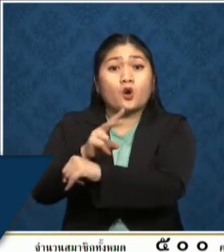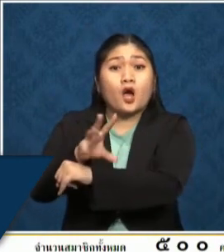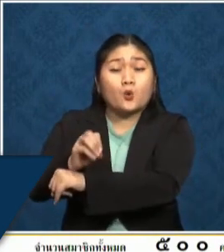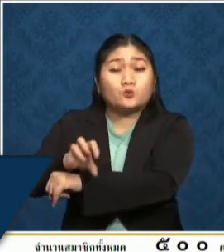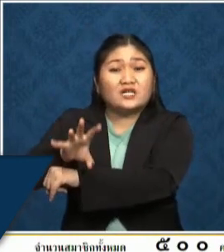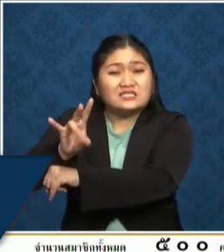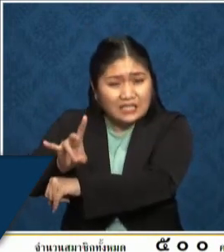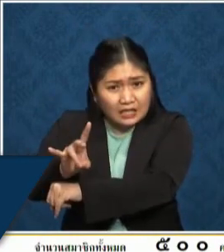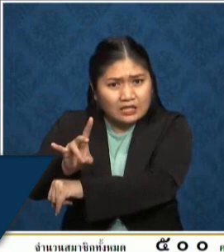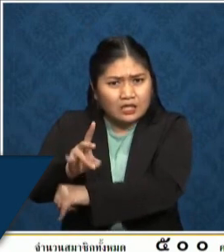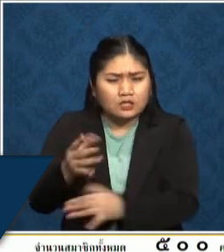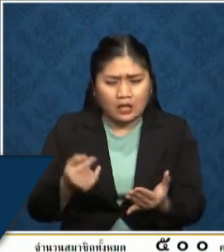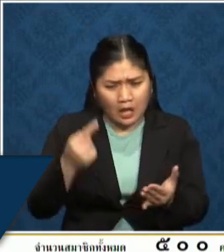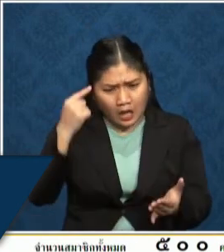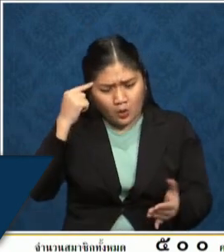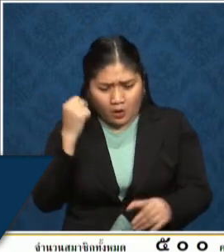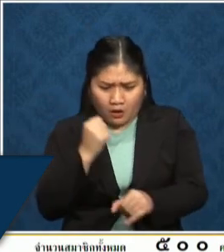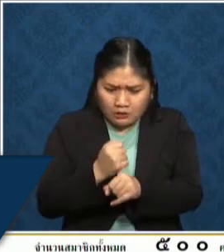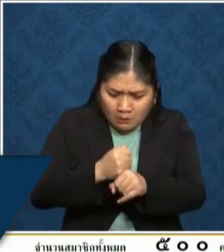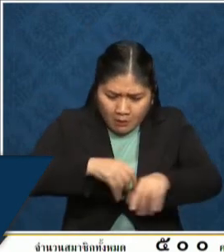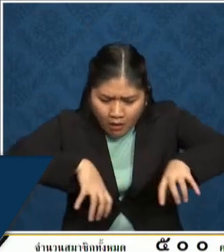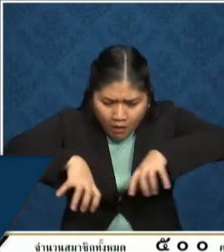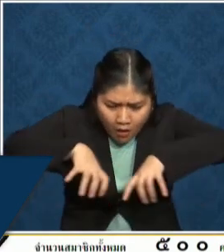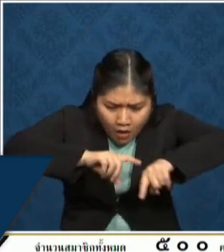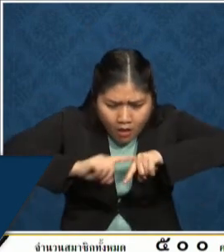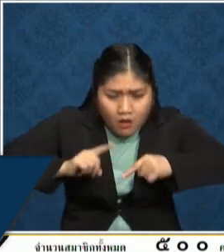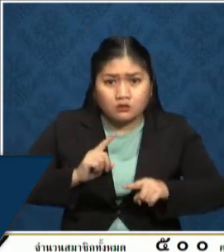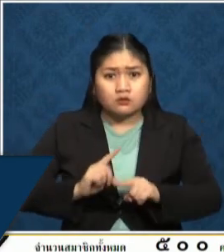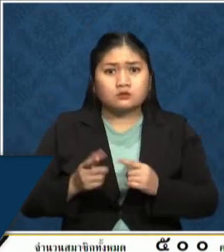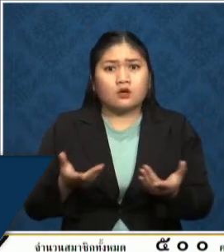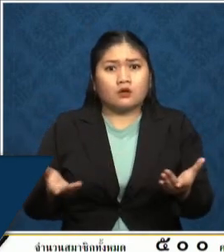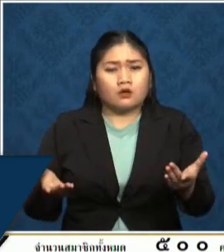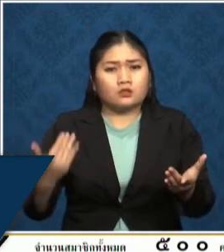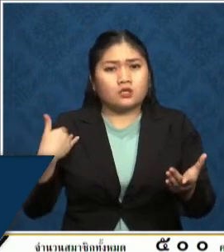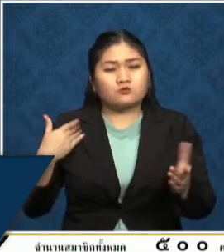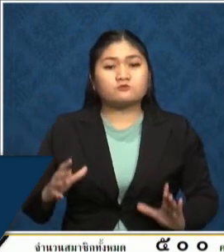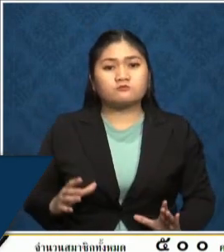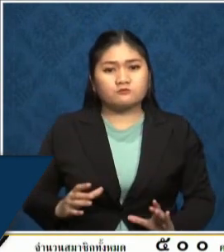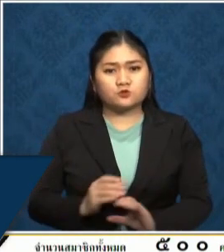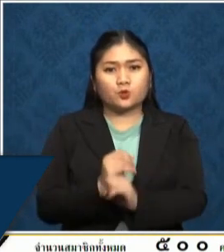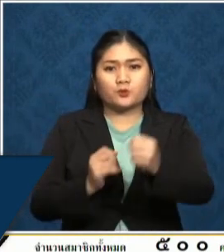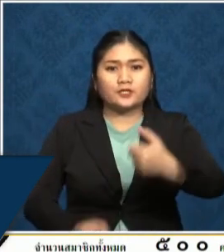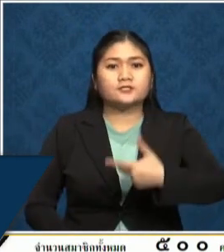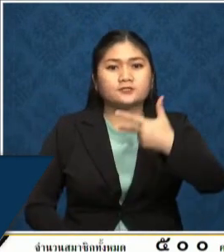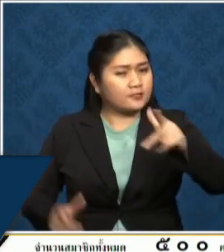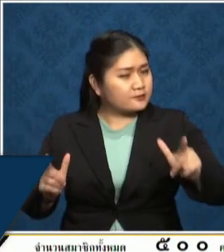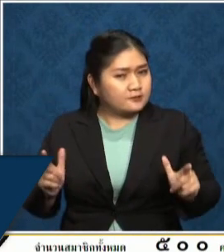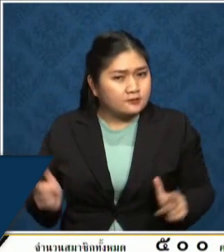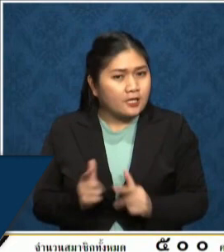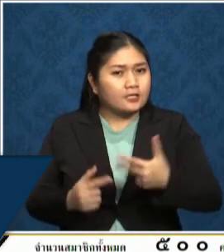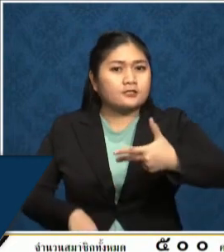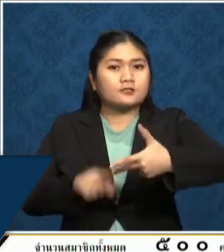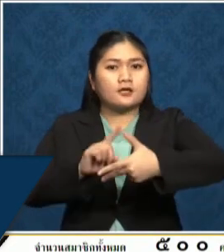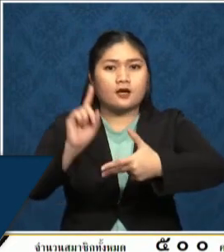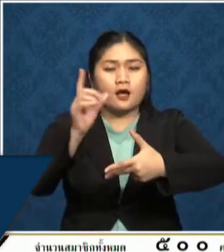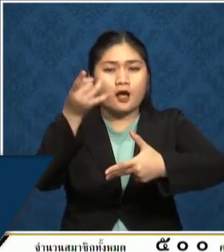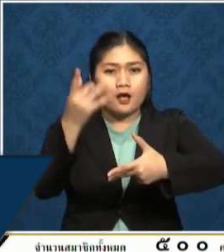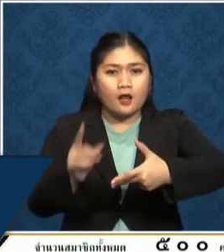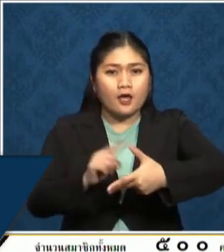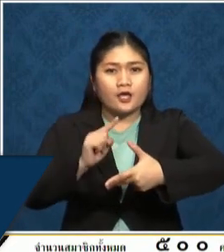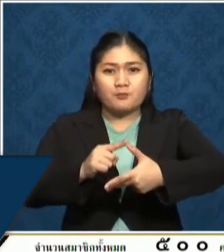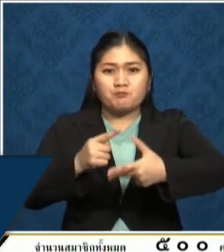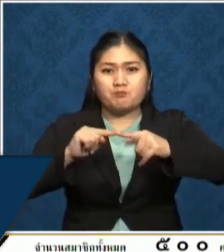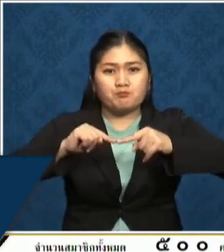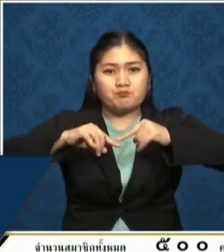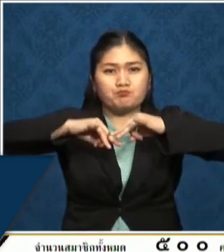Naturalทิศทางการทำเนอนการแบบนี้ผมอยากจะสรุปให้เห็นอยู่ 3 ประการสั้น สั้น 1ไม่ได้